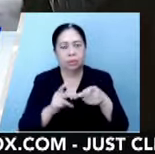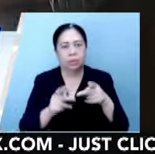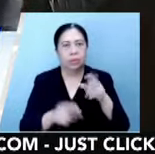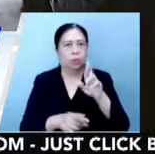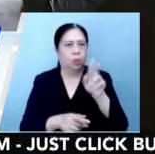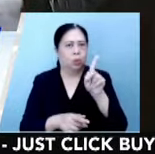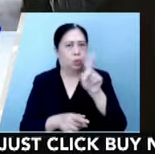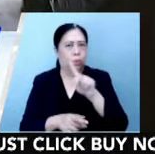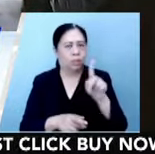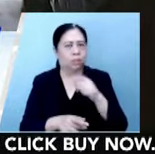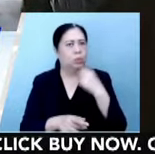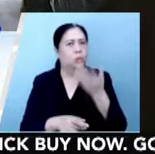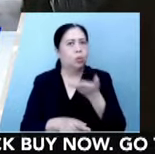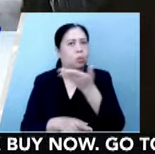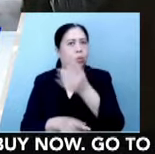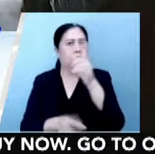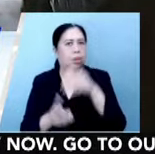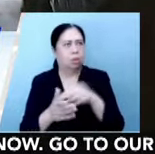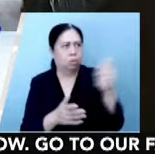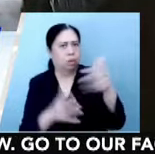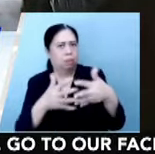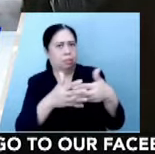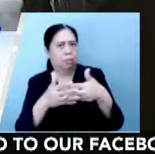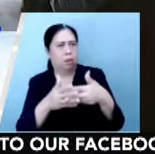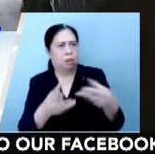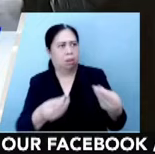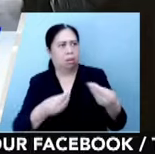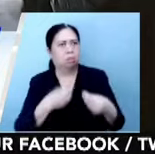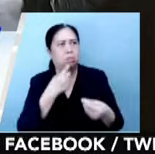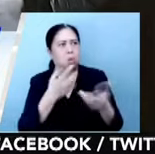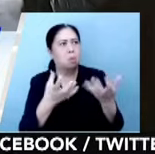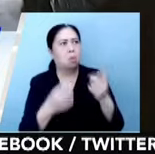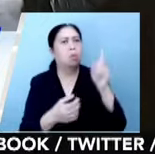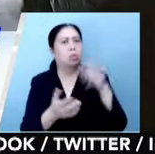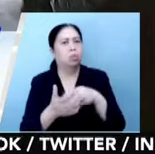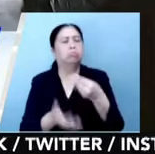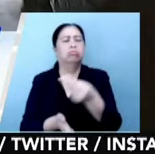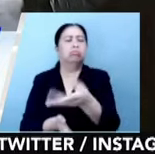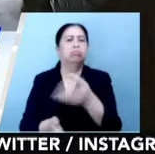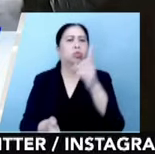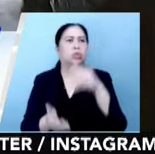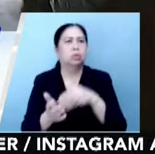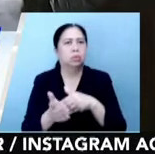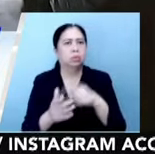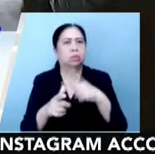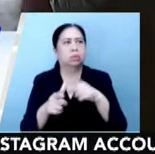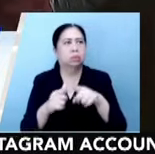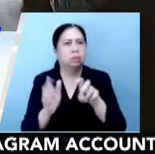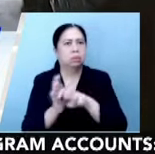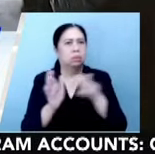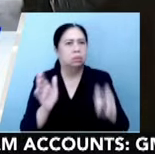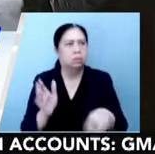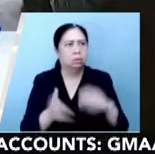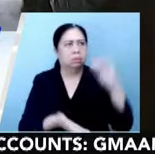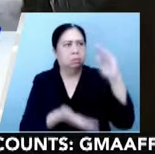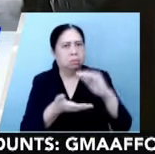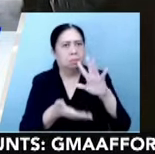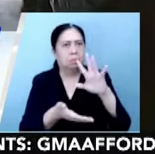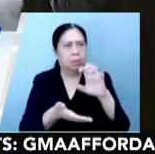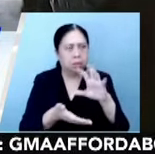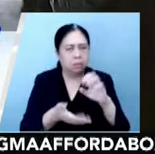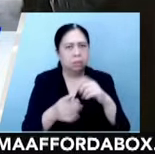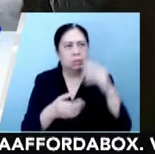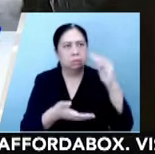ng 1,000? Yung Amerikano po nag-alok ng 1,000 noon hanggang nagbababa po ng 500. Tapos